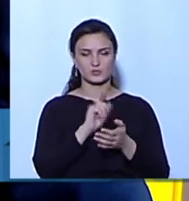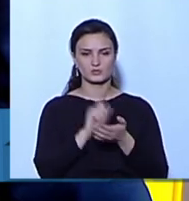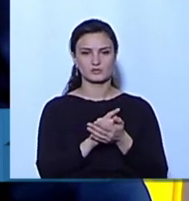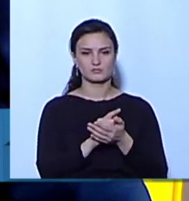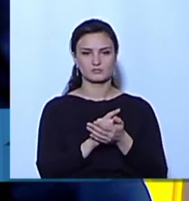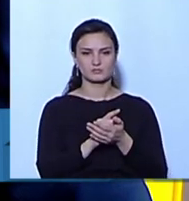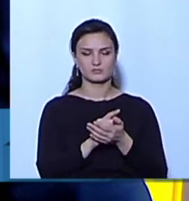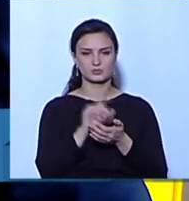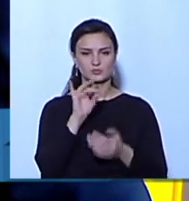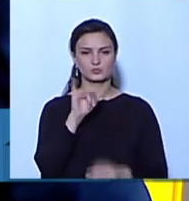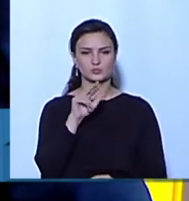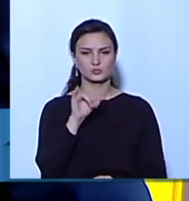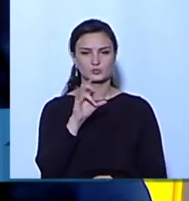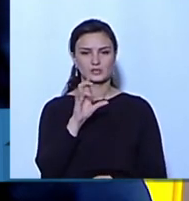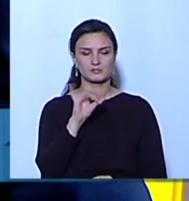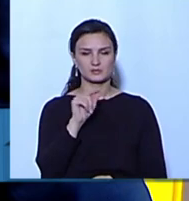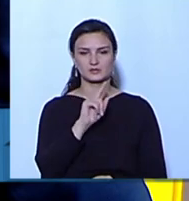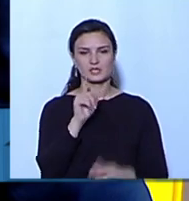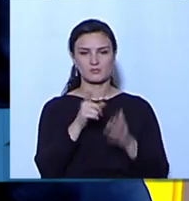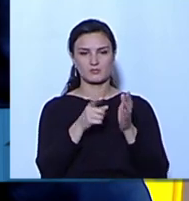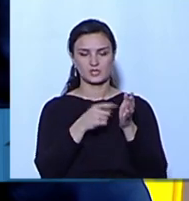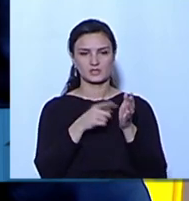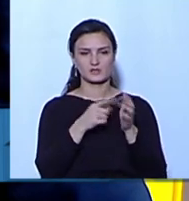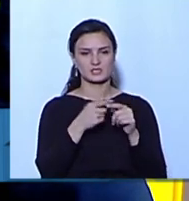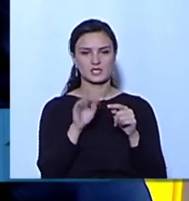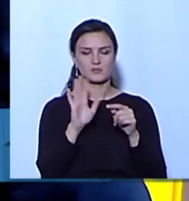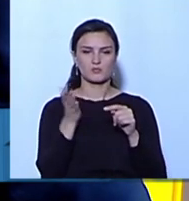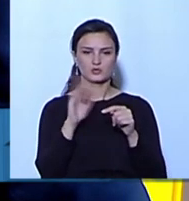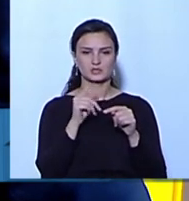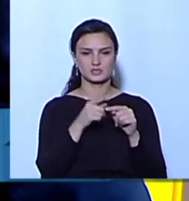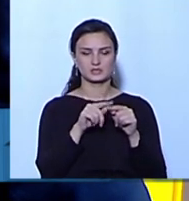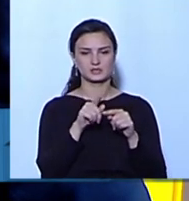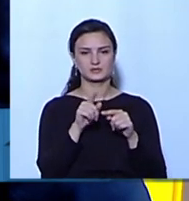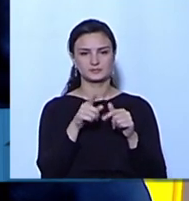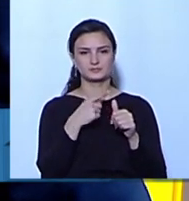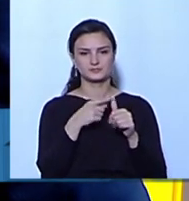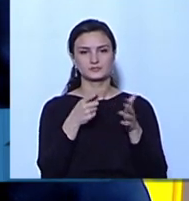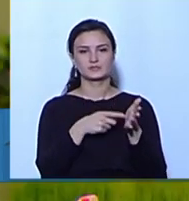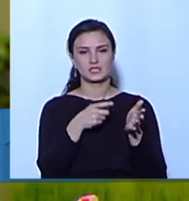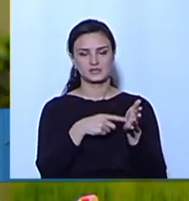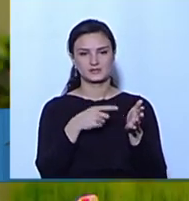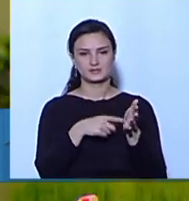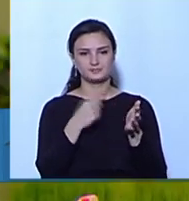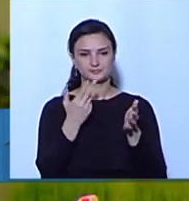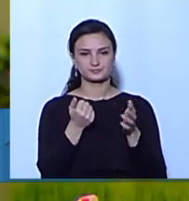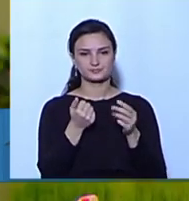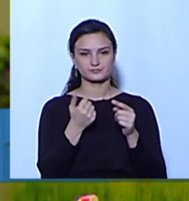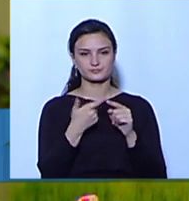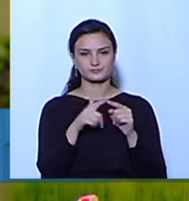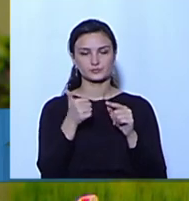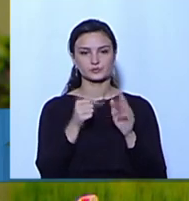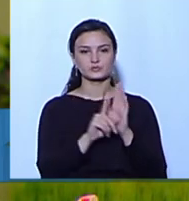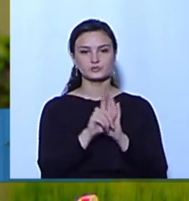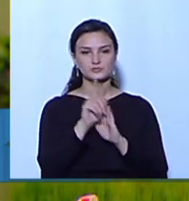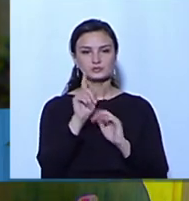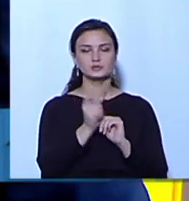მოიცავს რუდუნებით პაციენტის გამოკითხვას. ეს არ არის მარტო, მოდი ეს გადაიღო. თქვენ ეძახით ხოლმე დაკითხვას. დაკითხვას. იმდენად, აი როგორ დაგეწყოთ,